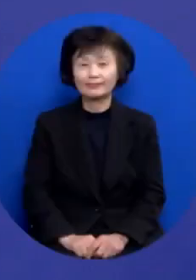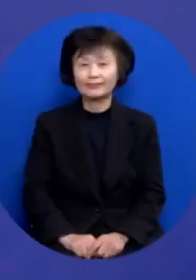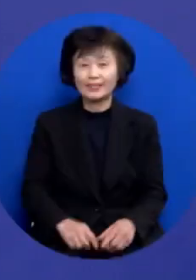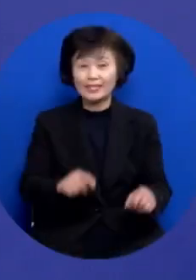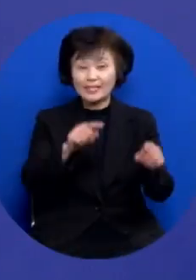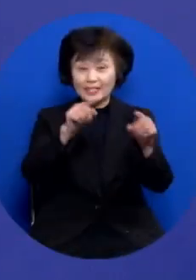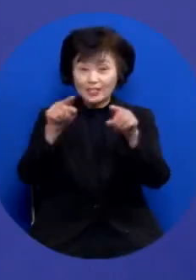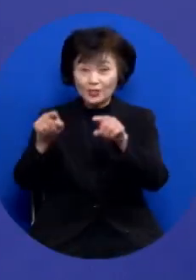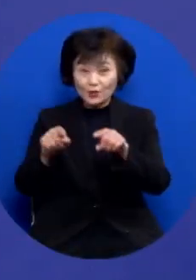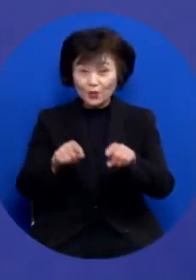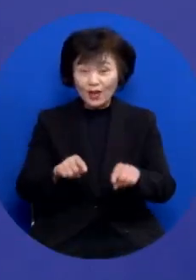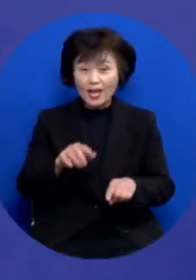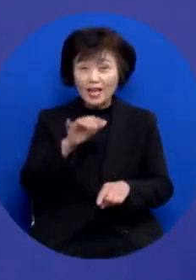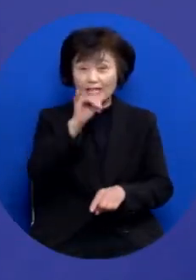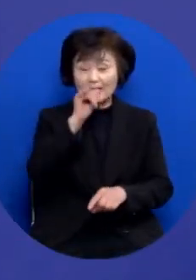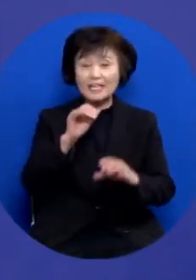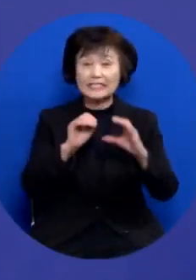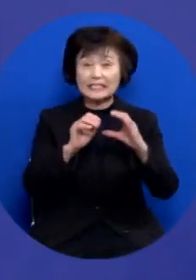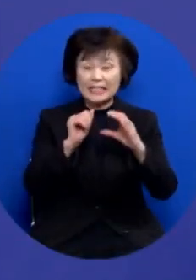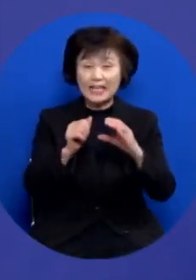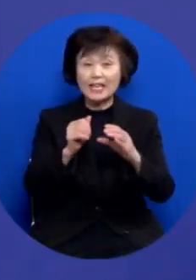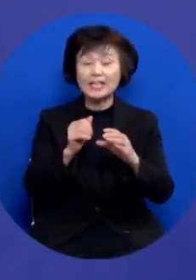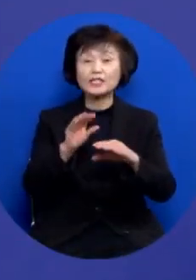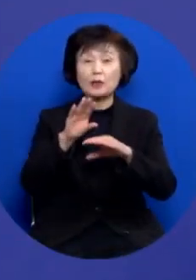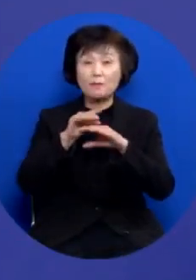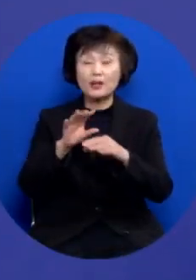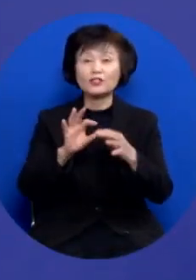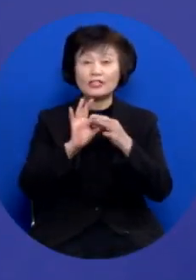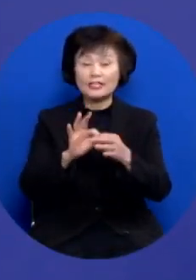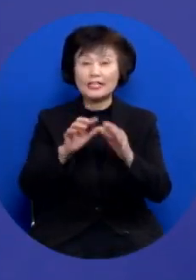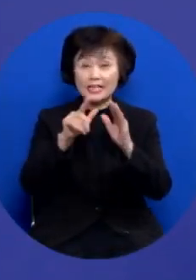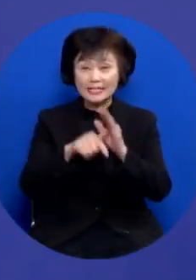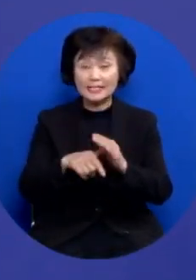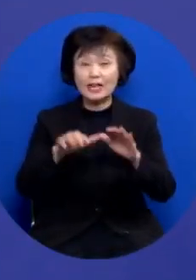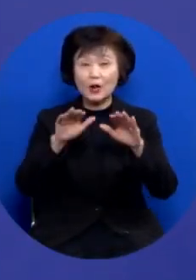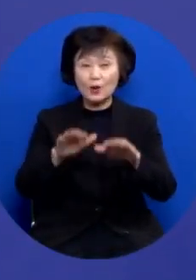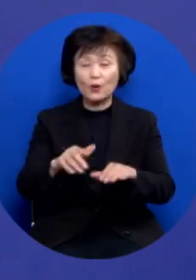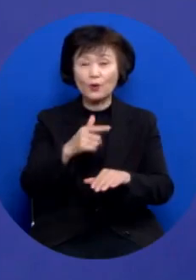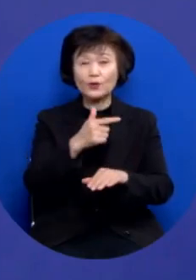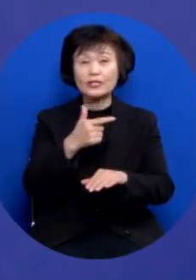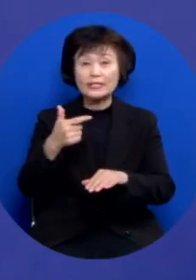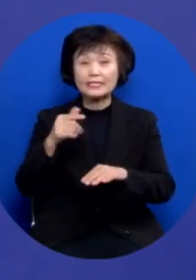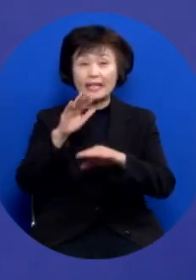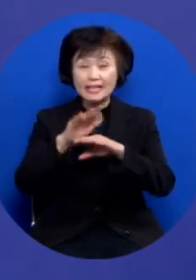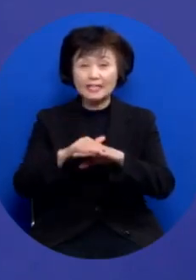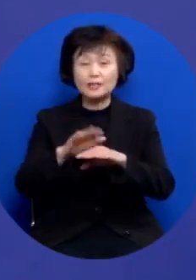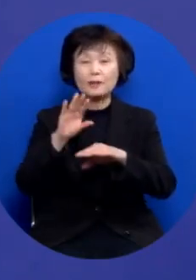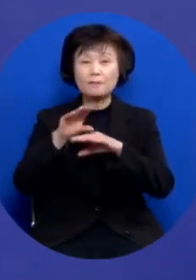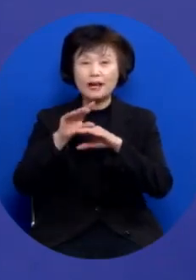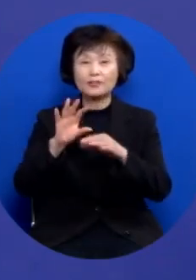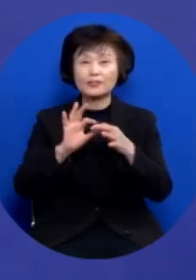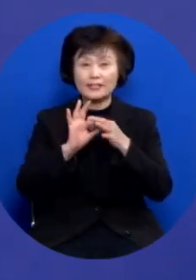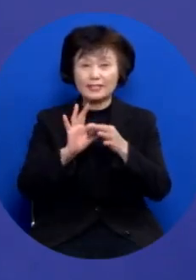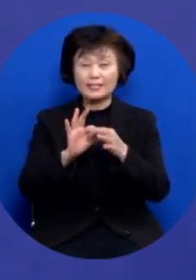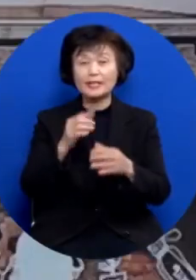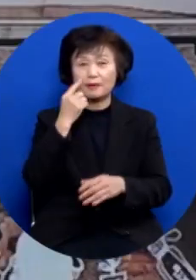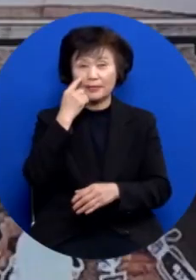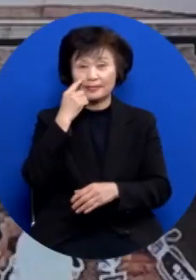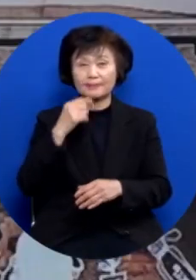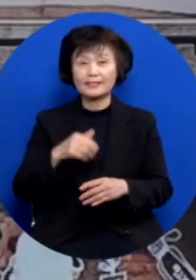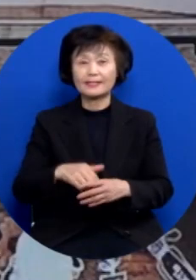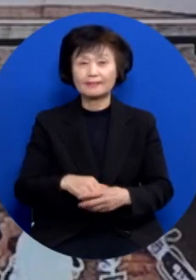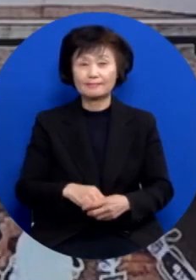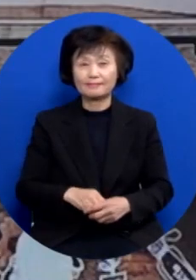전국에 있는 CTS 뉴스 스튜디오를 연결하는 시간입니다 전국의 생생한 소식 오늘은 CTS 대전 스튜디오를 연결합니다